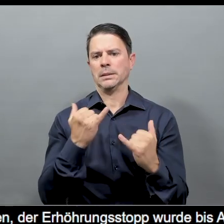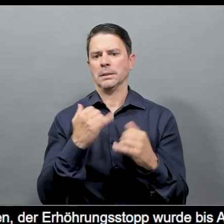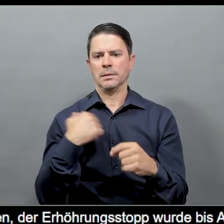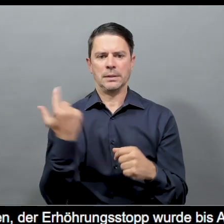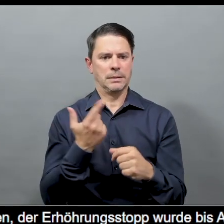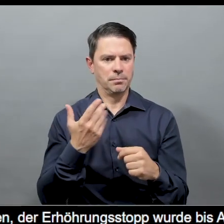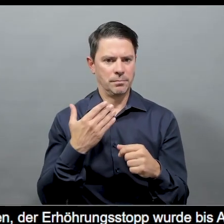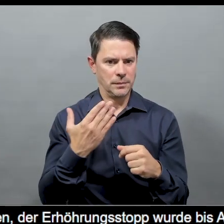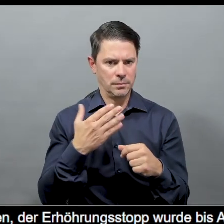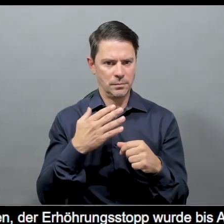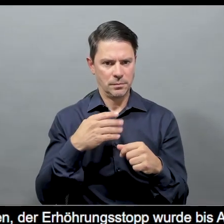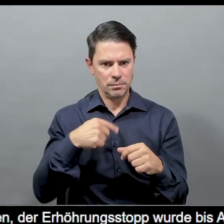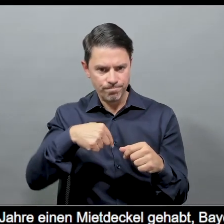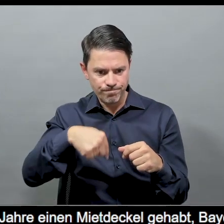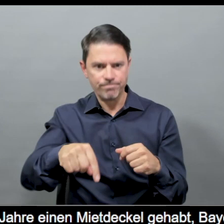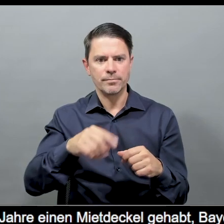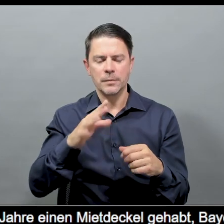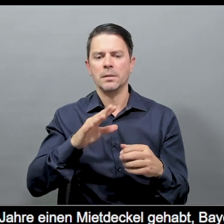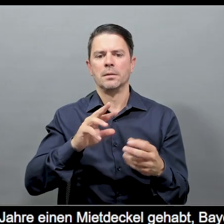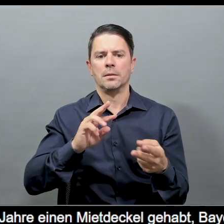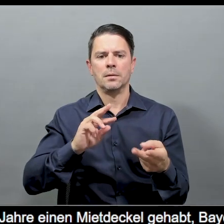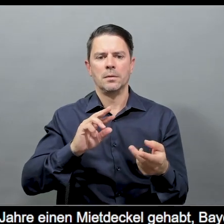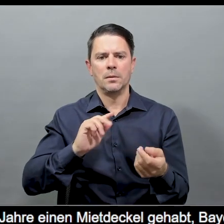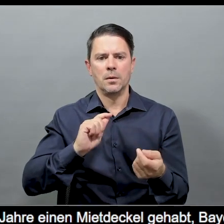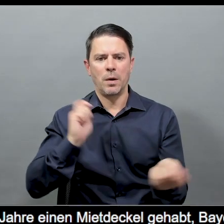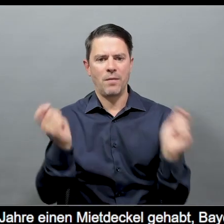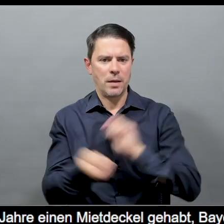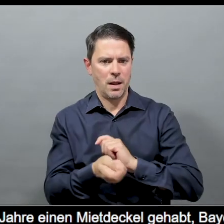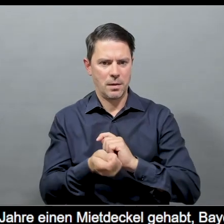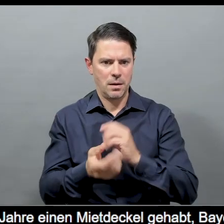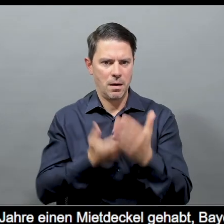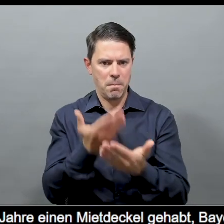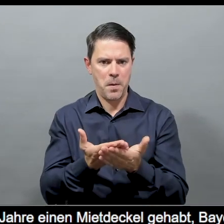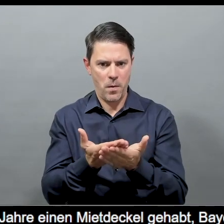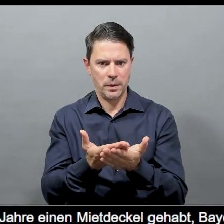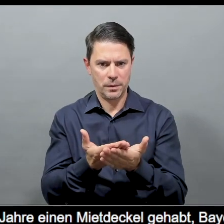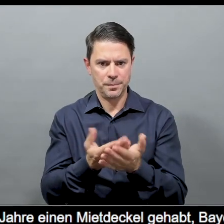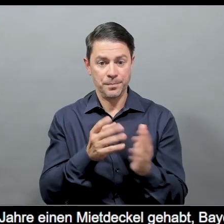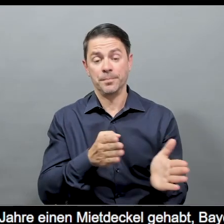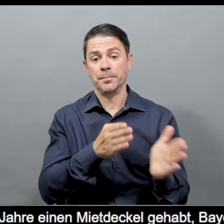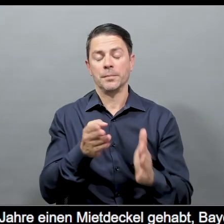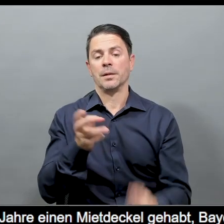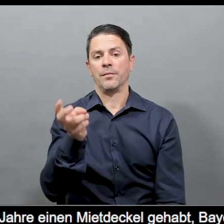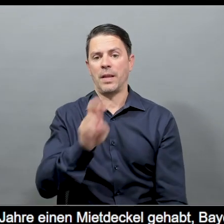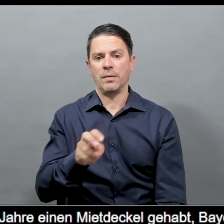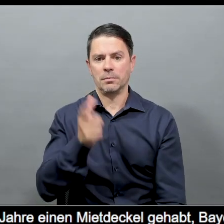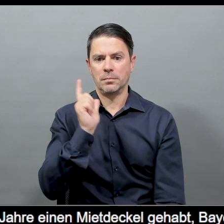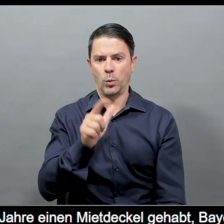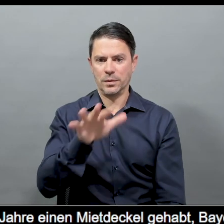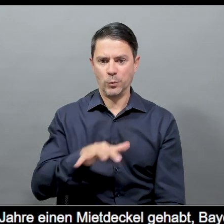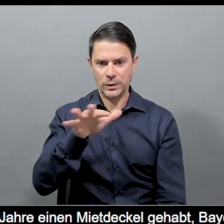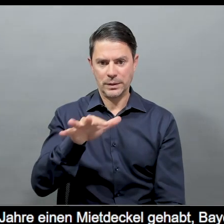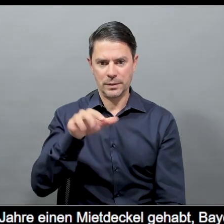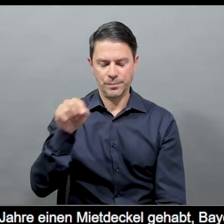kann aber nicht die gleiche Kulisse hier nehmen wie bei 201A. Wir haben das auch im Sommer schon entsprechend beauftragt. Derzeit läuft hier die